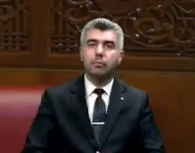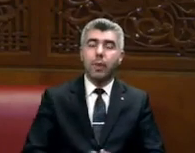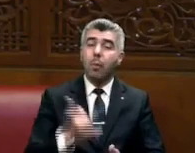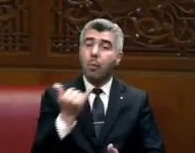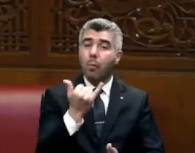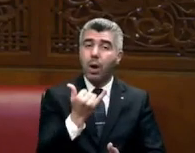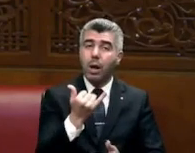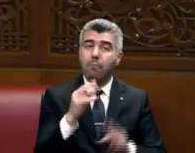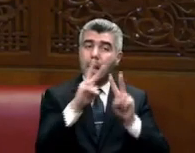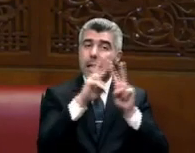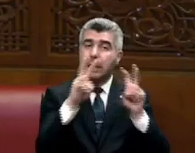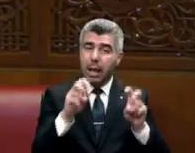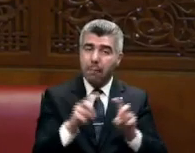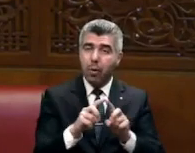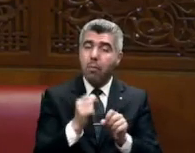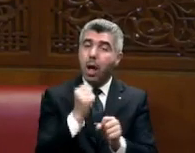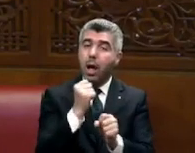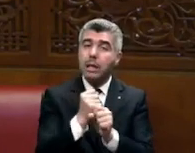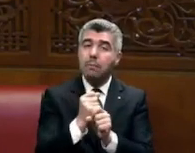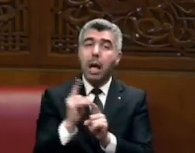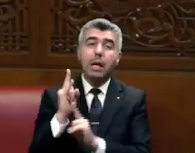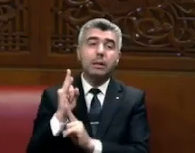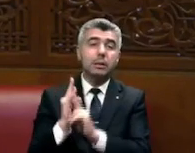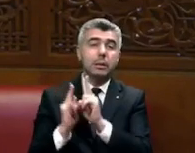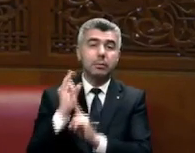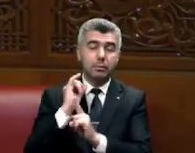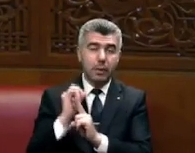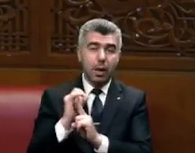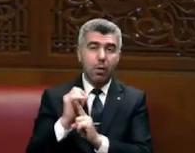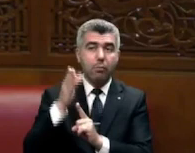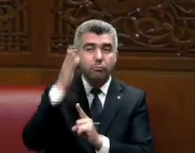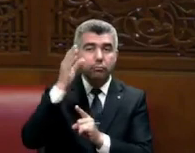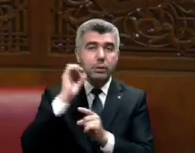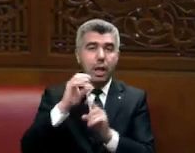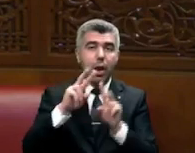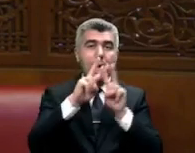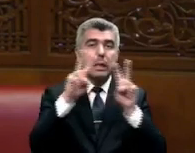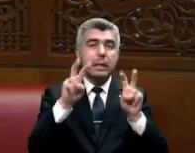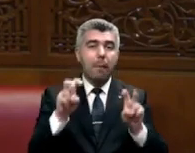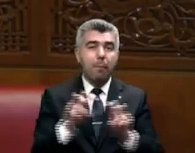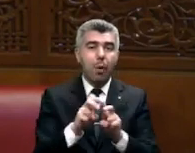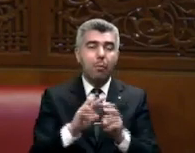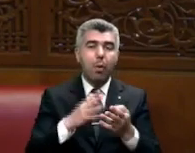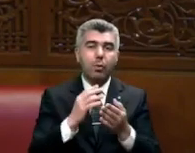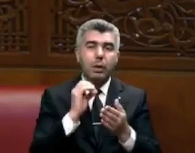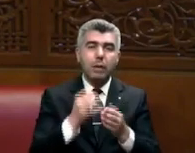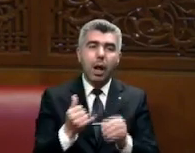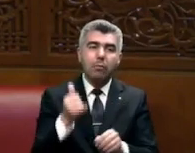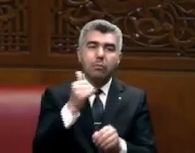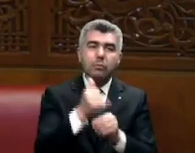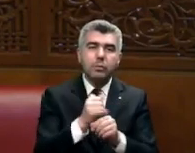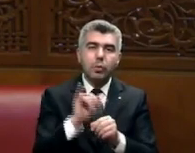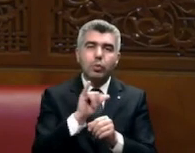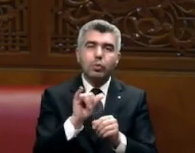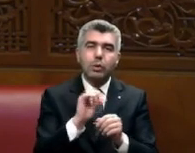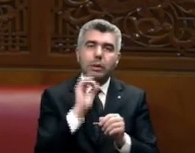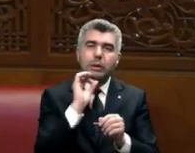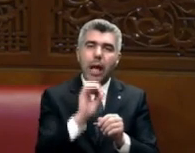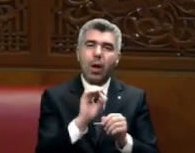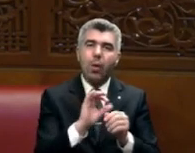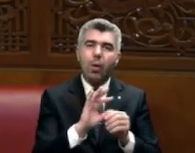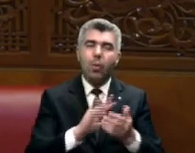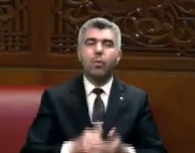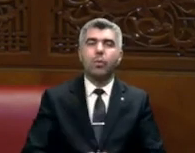الكفاءة، التجربة المهنية والمؤهلات العلمية حسب طبيعة المنصب المراد شغله